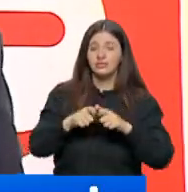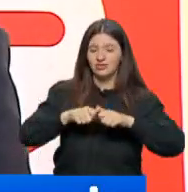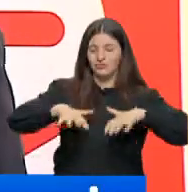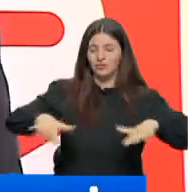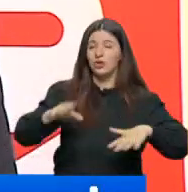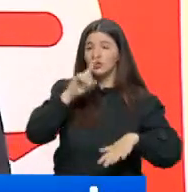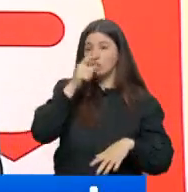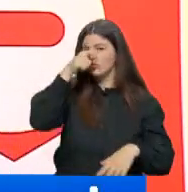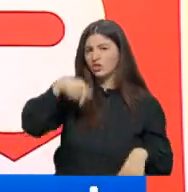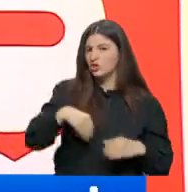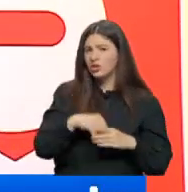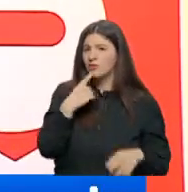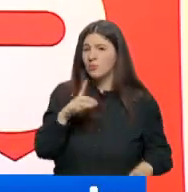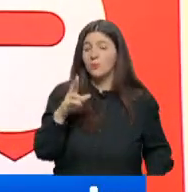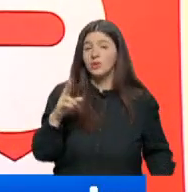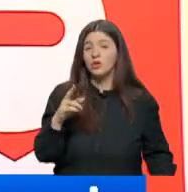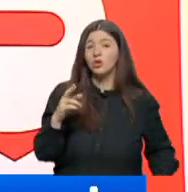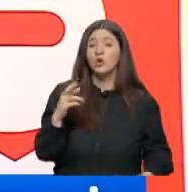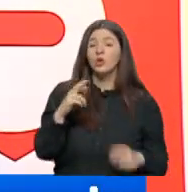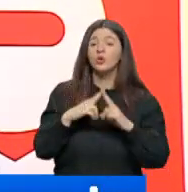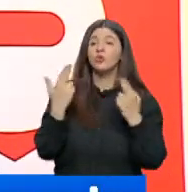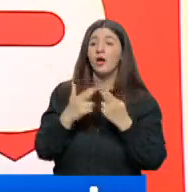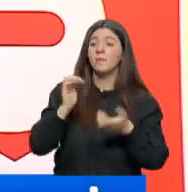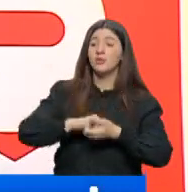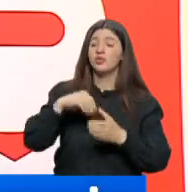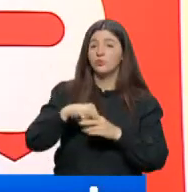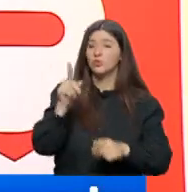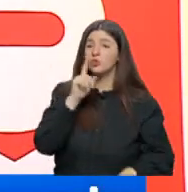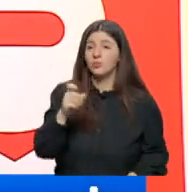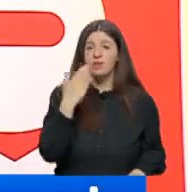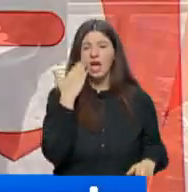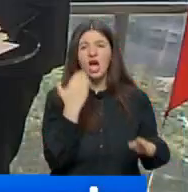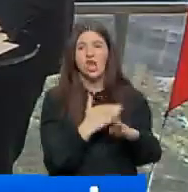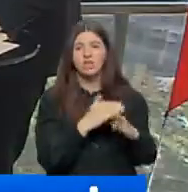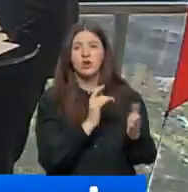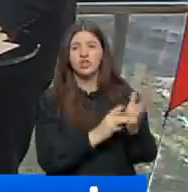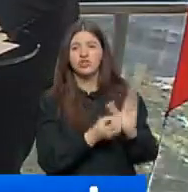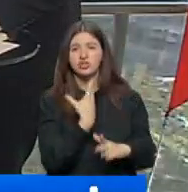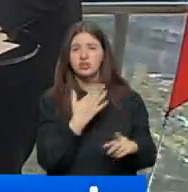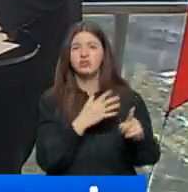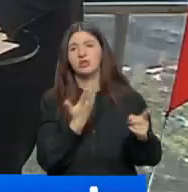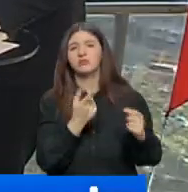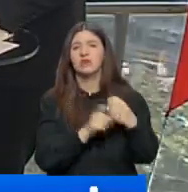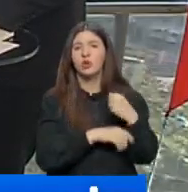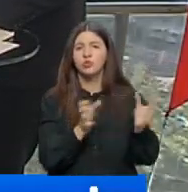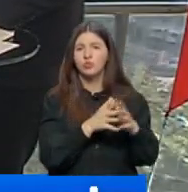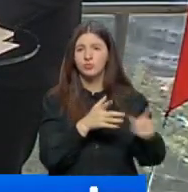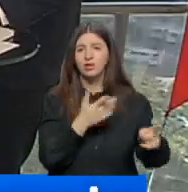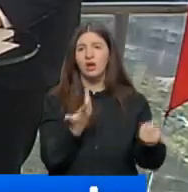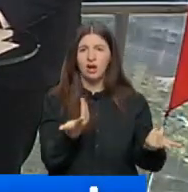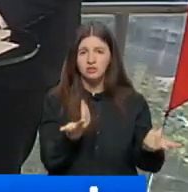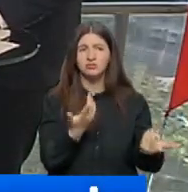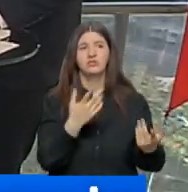genişlediğinde sadece Türkiye için söylemiyorum bunu. Dünya barışı açısından da bunu sorgulamak bir gerekiyor. Bir mutabakat ortaya çıktı. İşte terör örgütleriyle artık